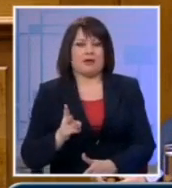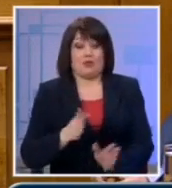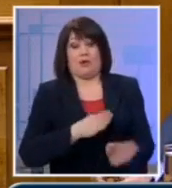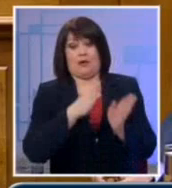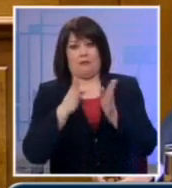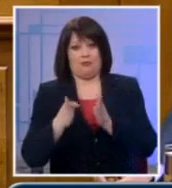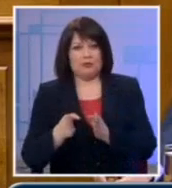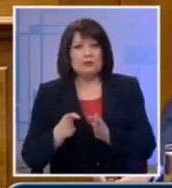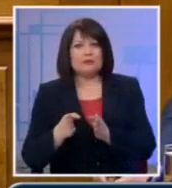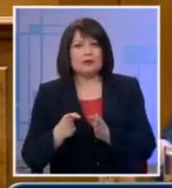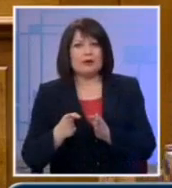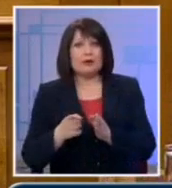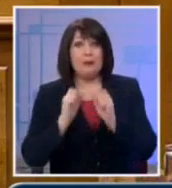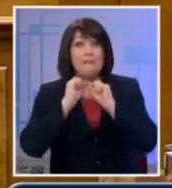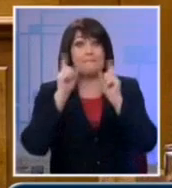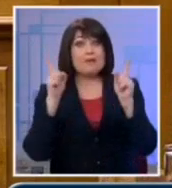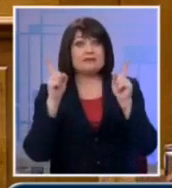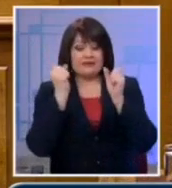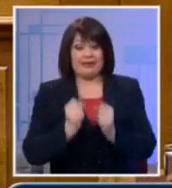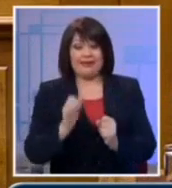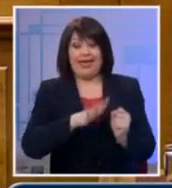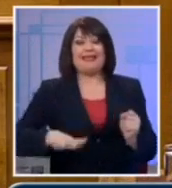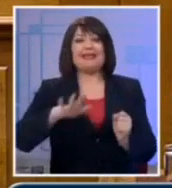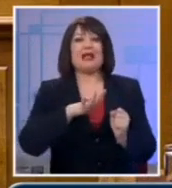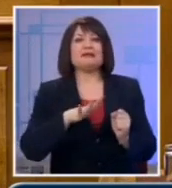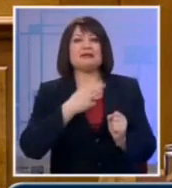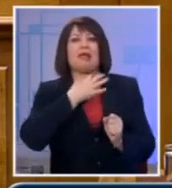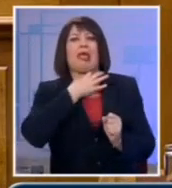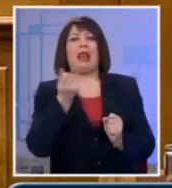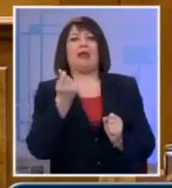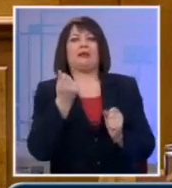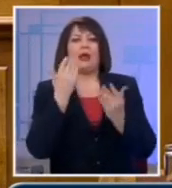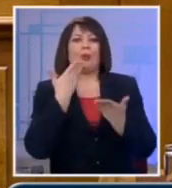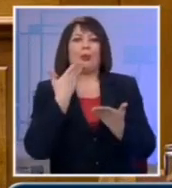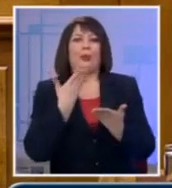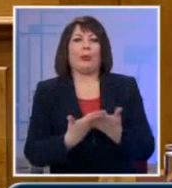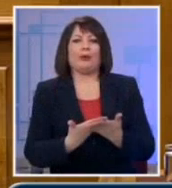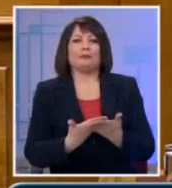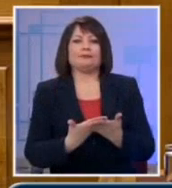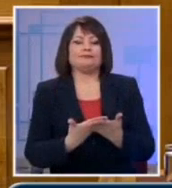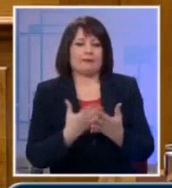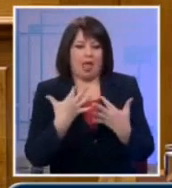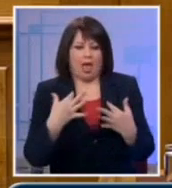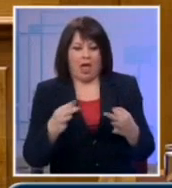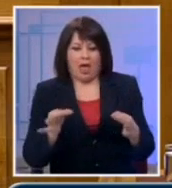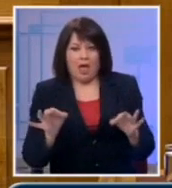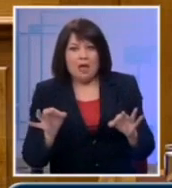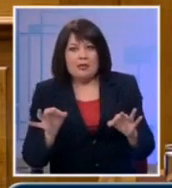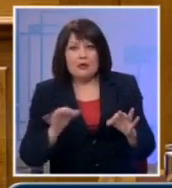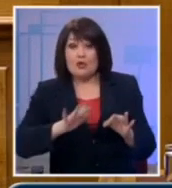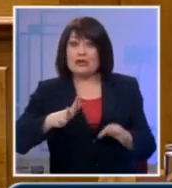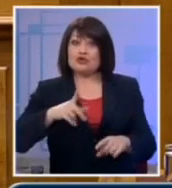μια πρωτοφανής κατάσταση χρηματοδοτικής ασφυξίας, Δεδομένου ότι η χώρα μας είναι